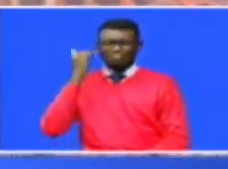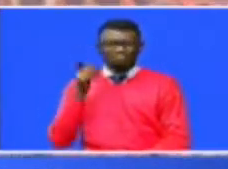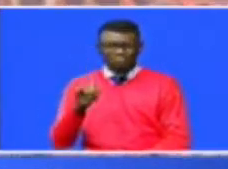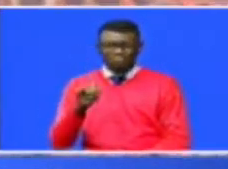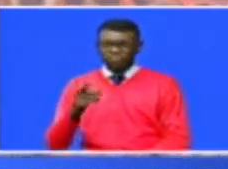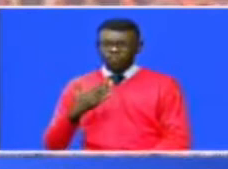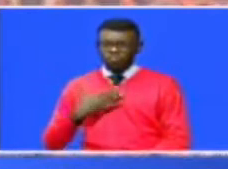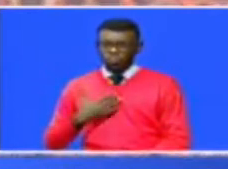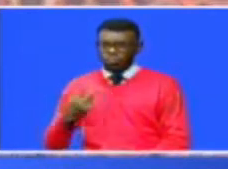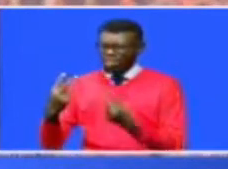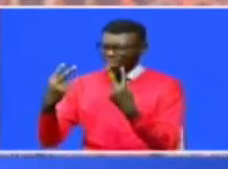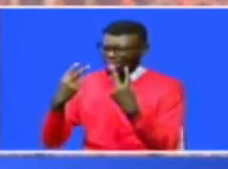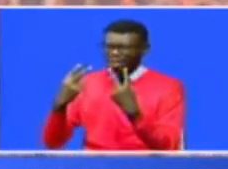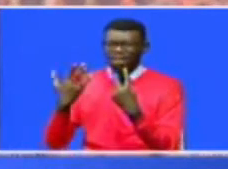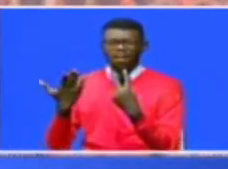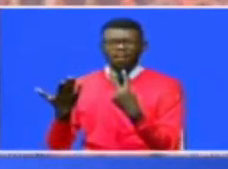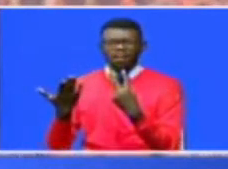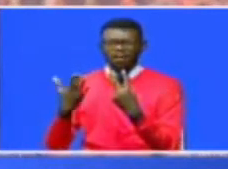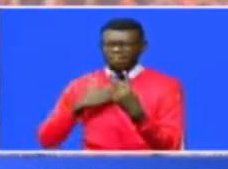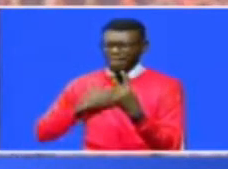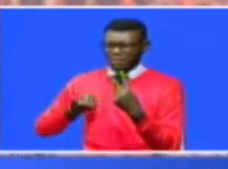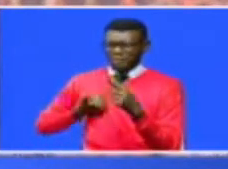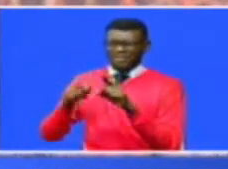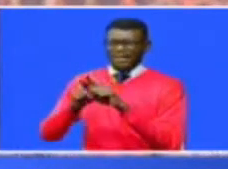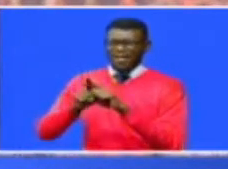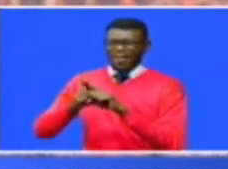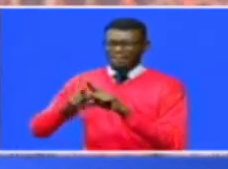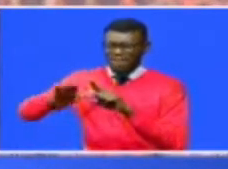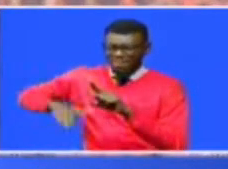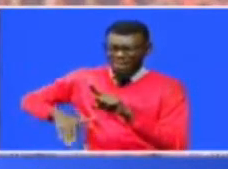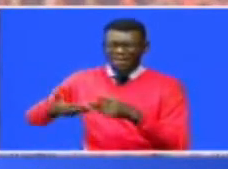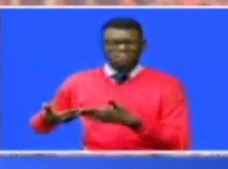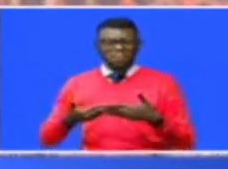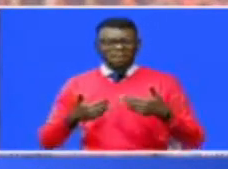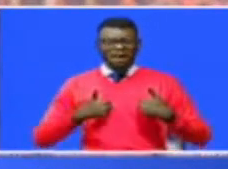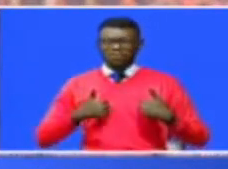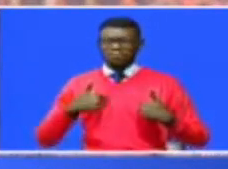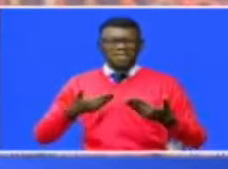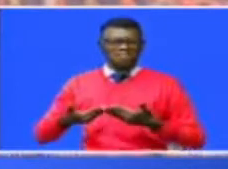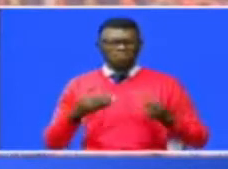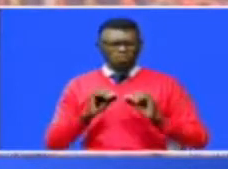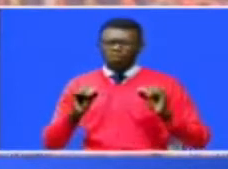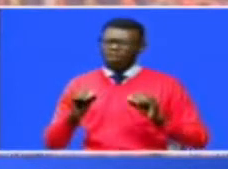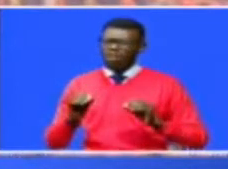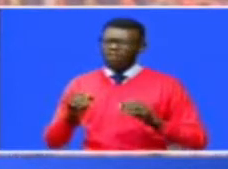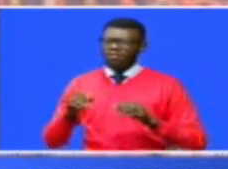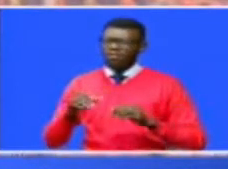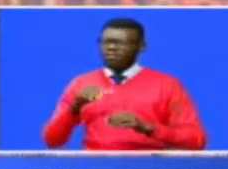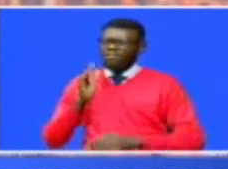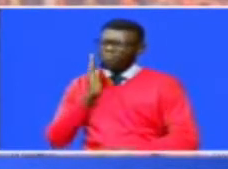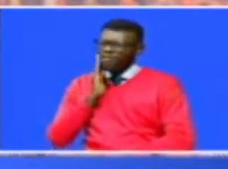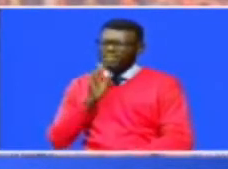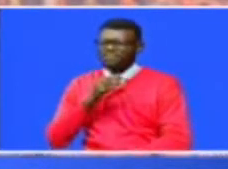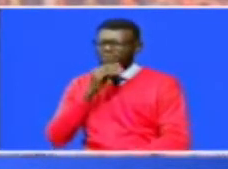naona kama mimi mdogo wangu wako hadi na mtoto, lakini mimi bado sina. So wanashindaga wakiza, na utatuletea